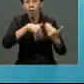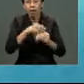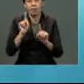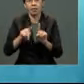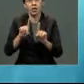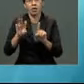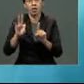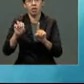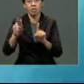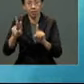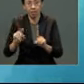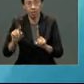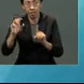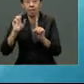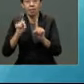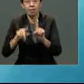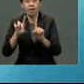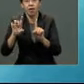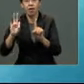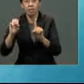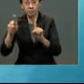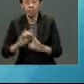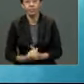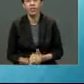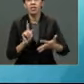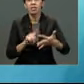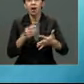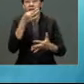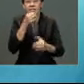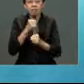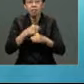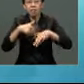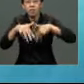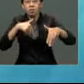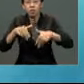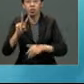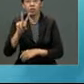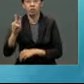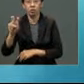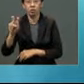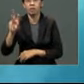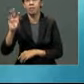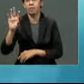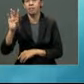1,191 แล้วก็อาชีพเสี่ยงที่ทำงานในสถานที่แออัดก็ยังเยอะอยู่